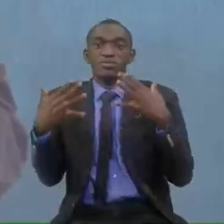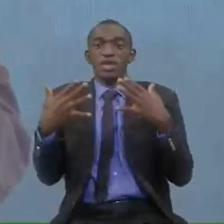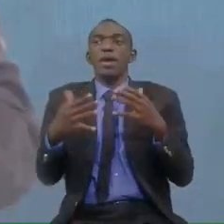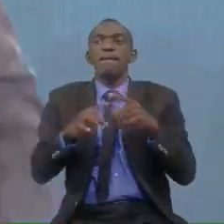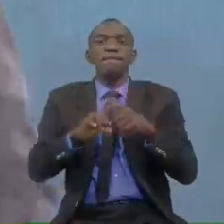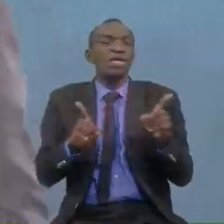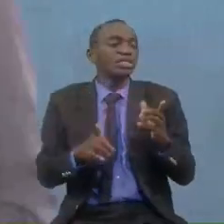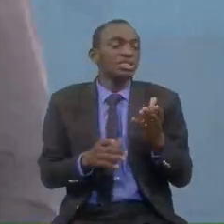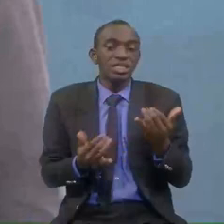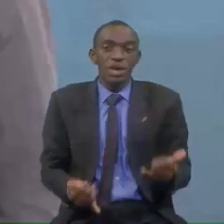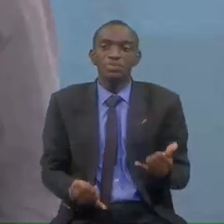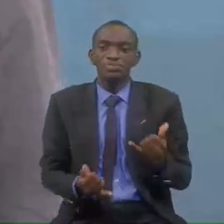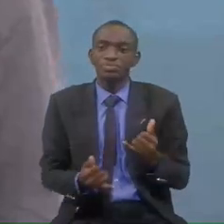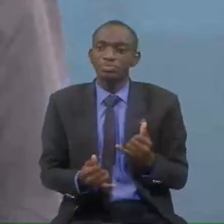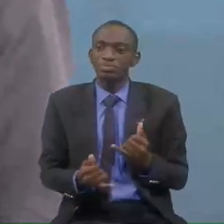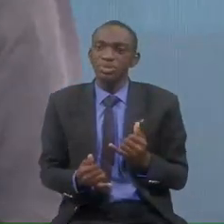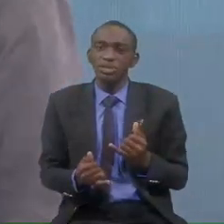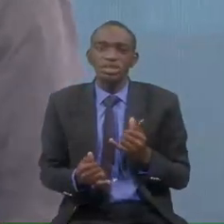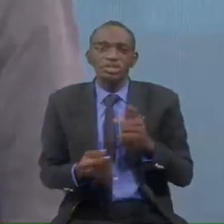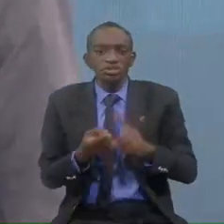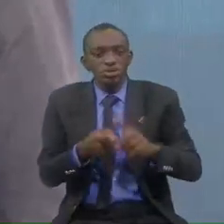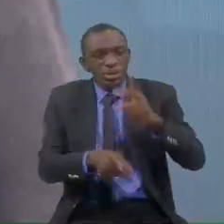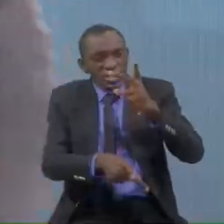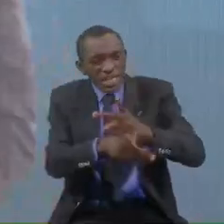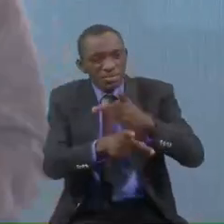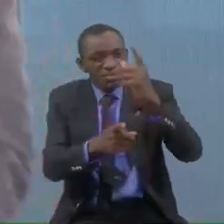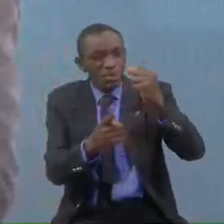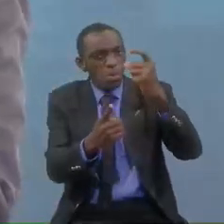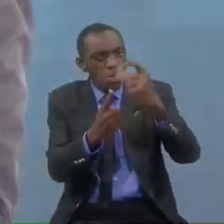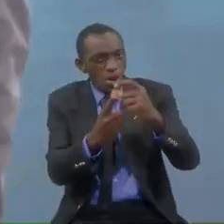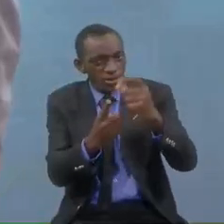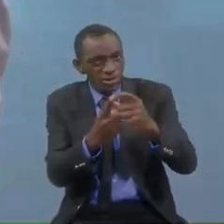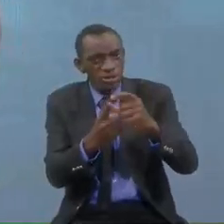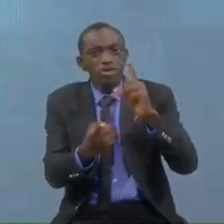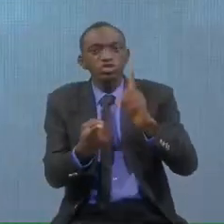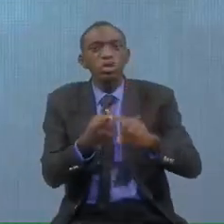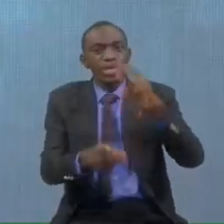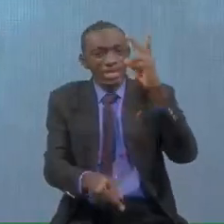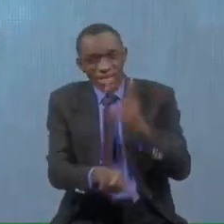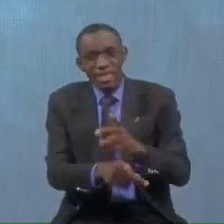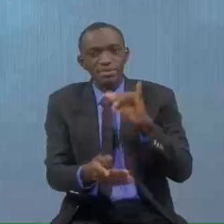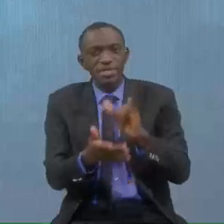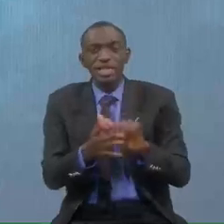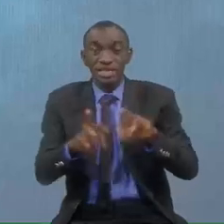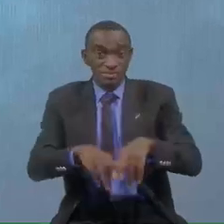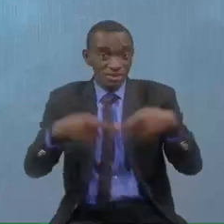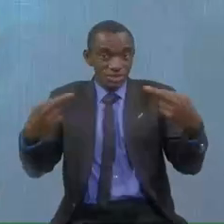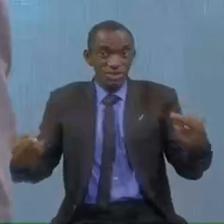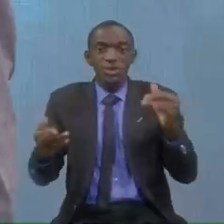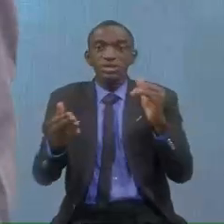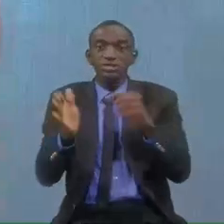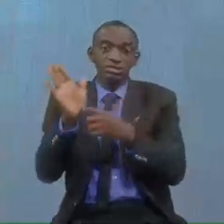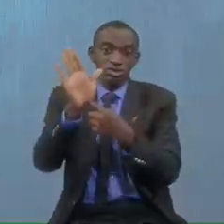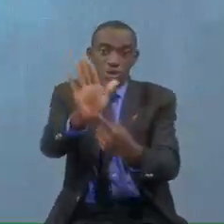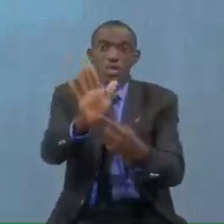répondra. Qu'est-ce qui les a aidés à garder la parole-là? Qu'est-ce qui les a aidés à garder la révélation-là que Christ